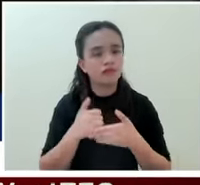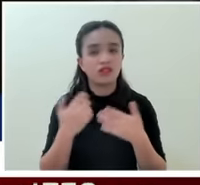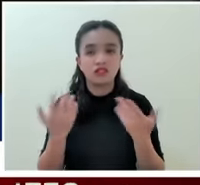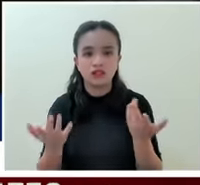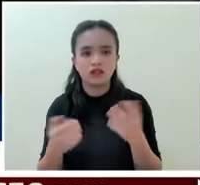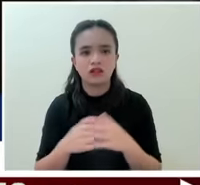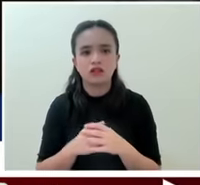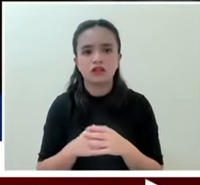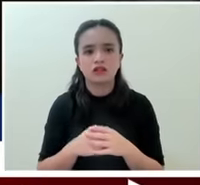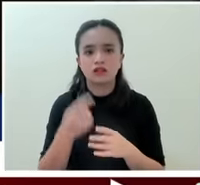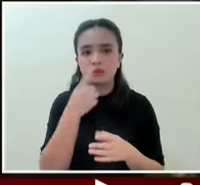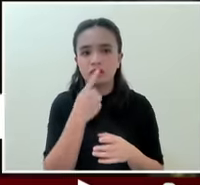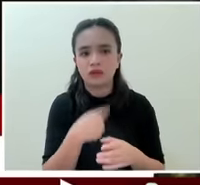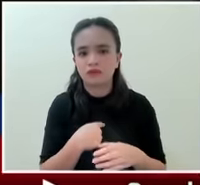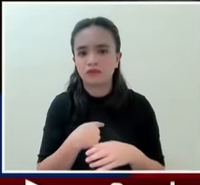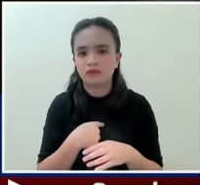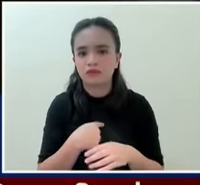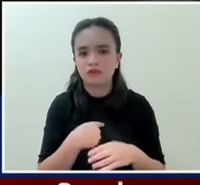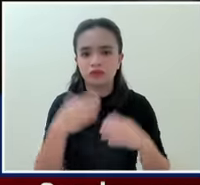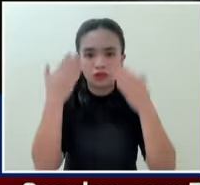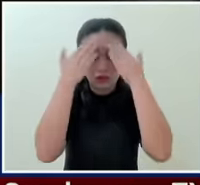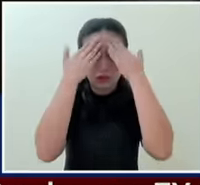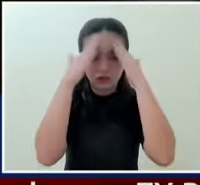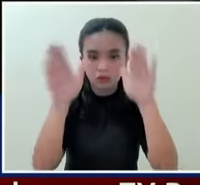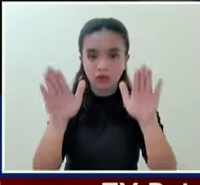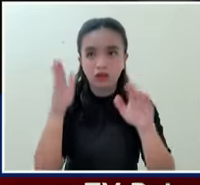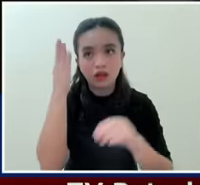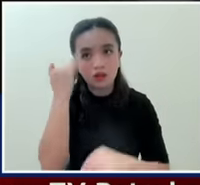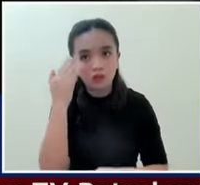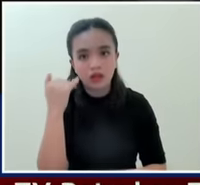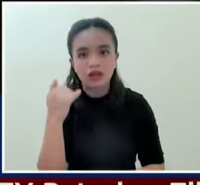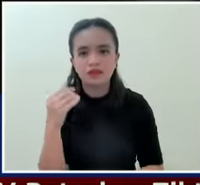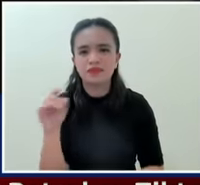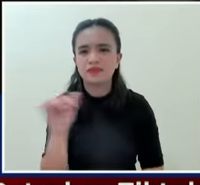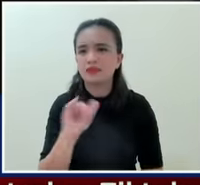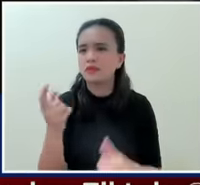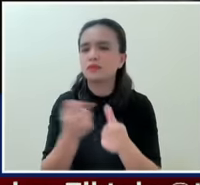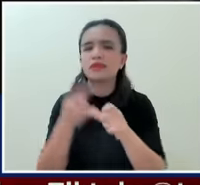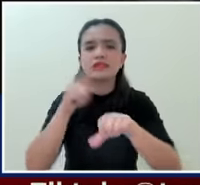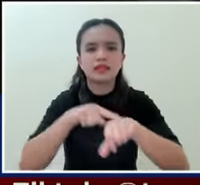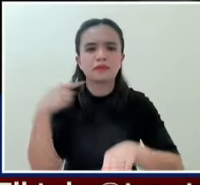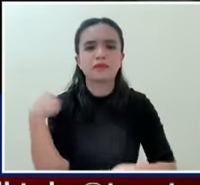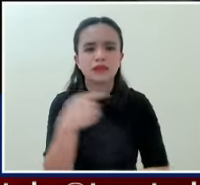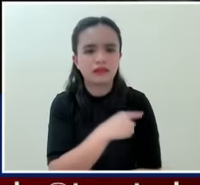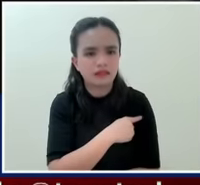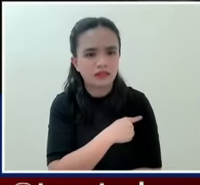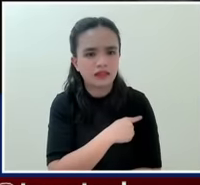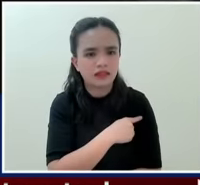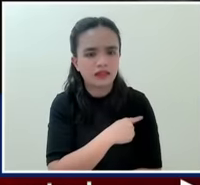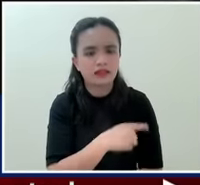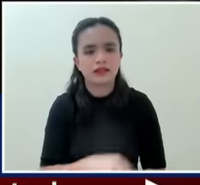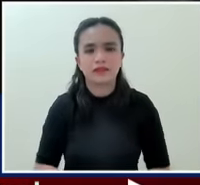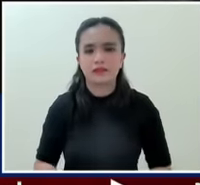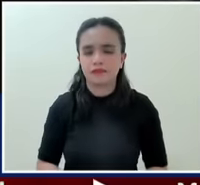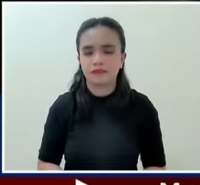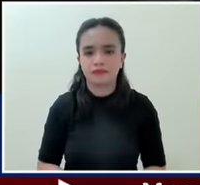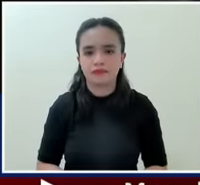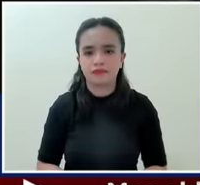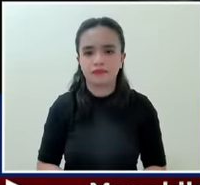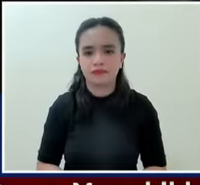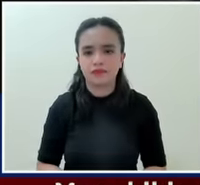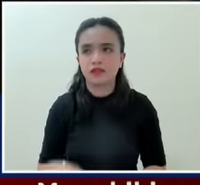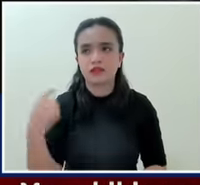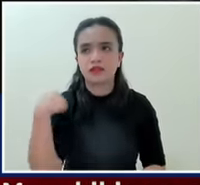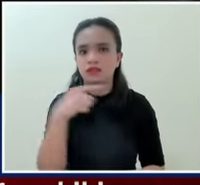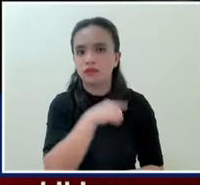siyempre, kami walang alam mo sa ano. Kasi nga, kumbaga, first time po namin, tsaka hindi naman po namin. Sa kalain na